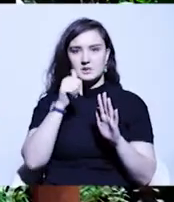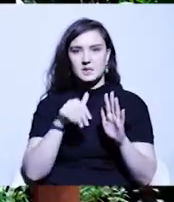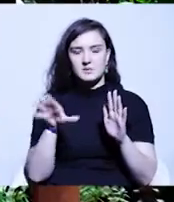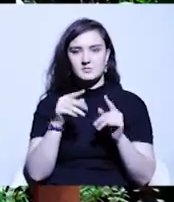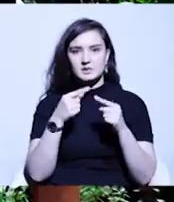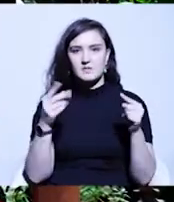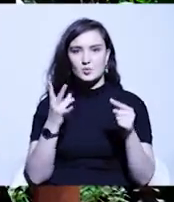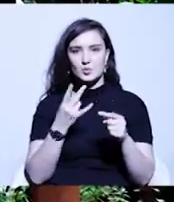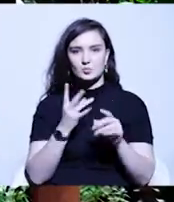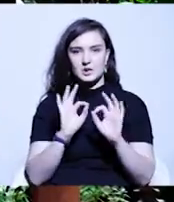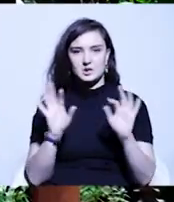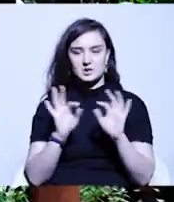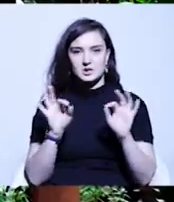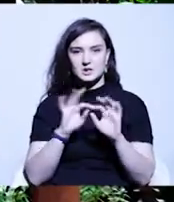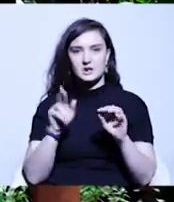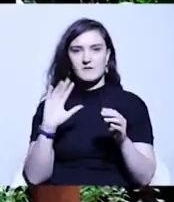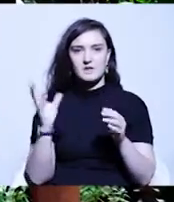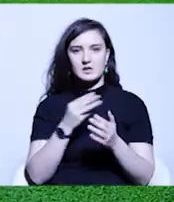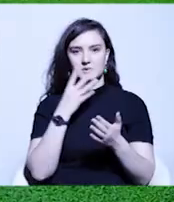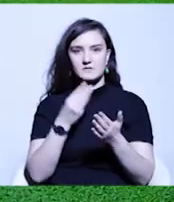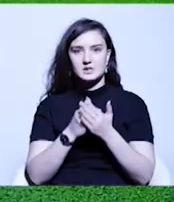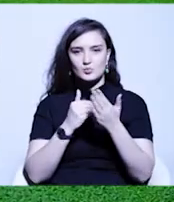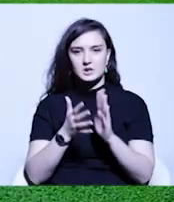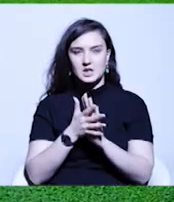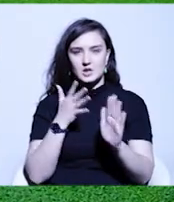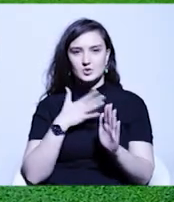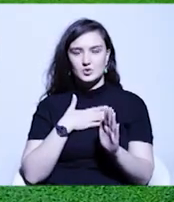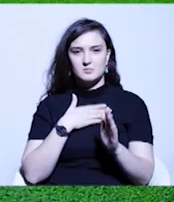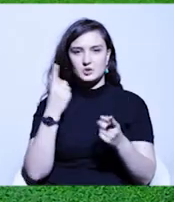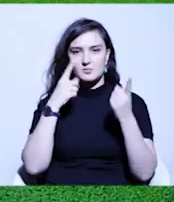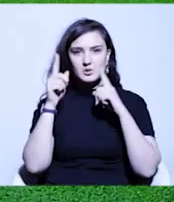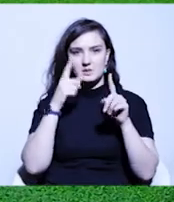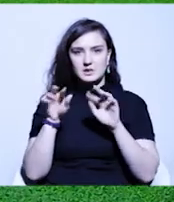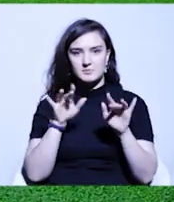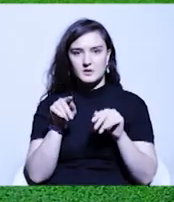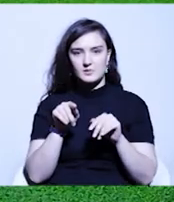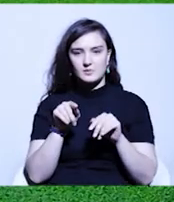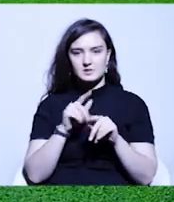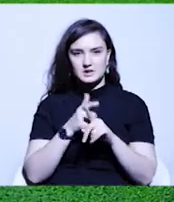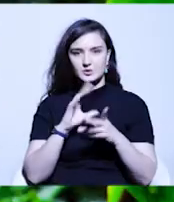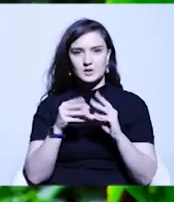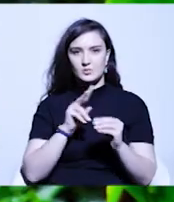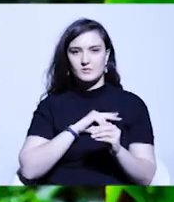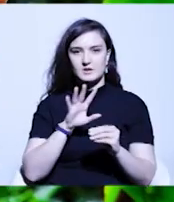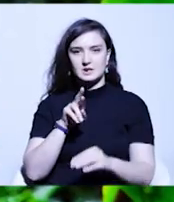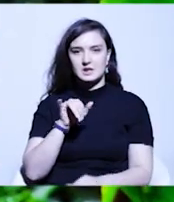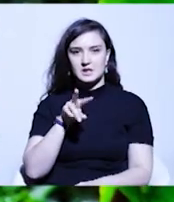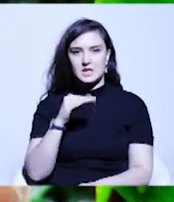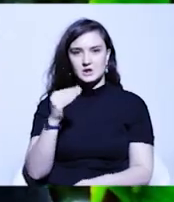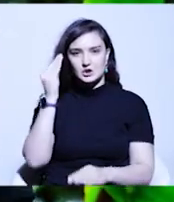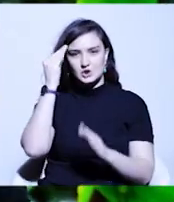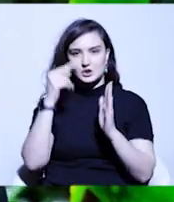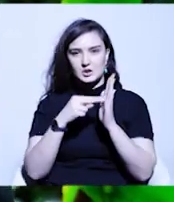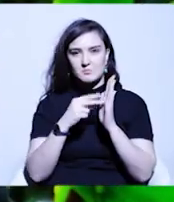და სხვამ როგორ უნდა ახსნას. და აი ყველამ თავისებურად გაიაზროს ჩემი შემოქმედებაო. საერთოდ არ უყვარდა დალის